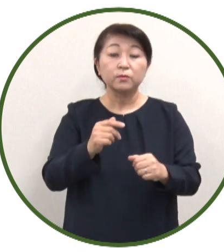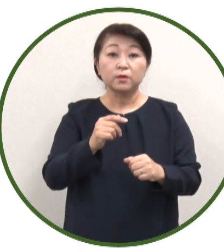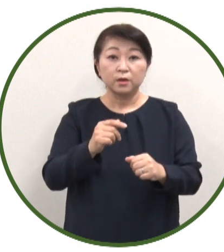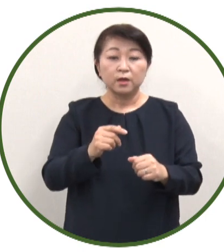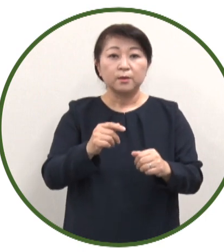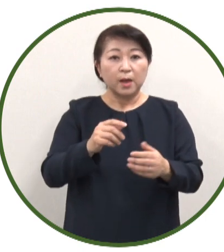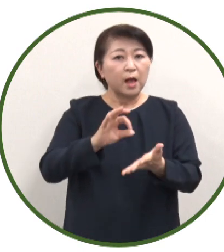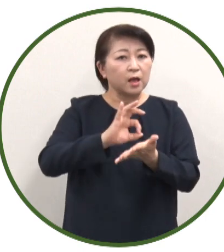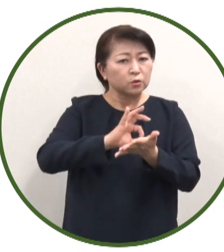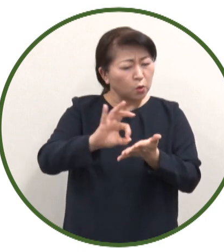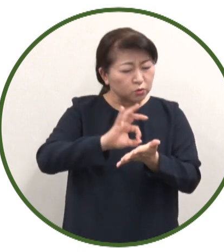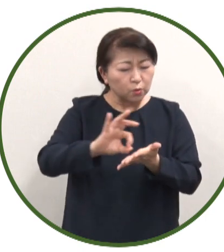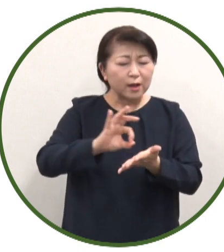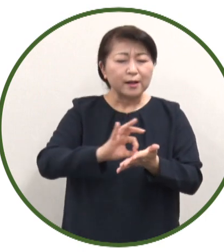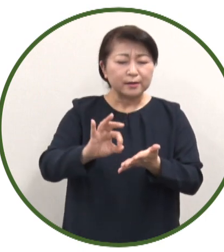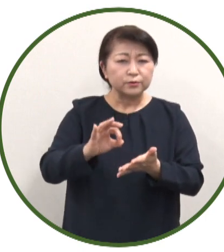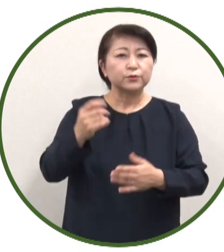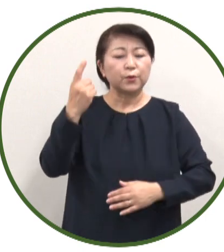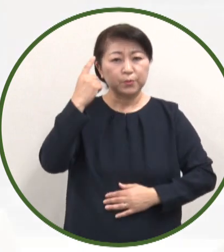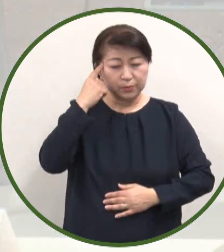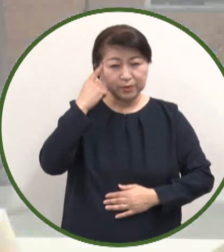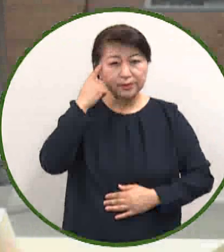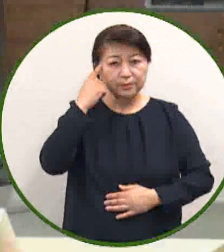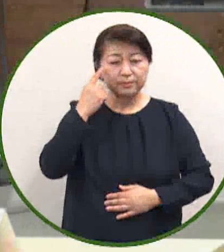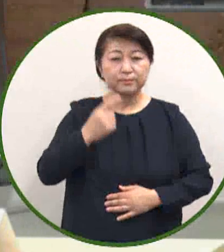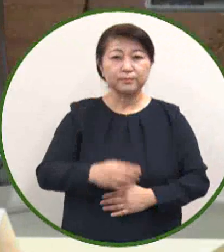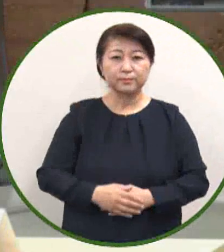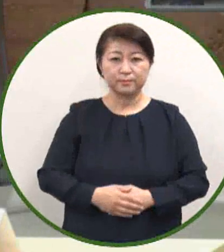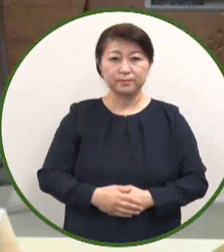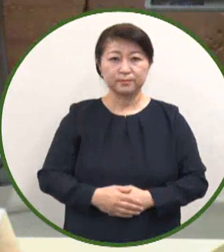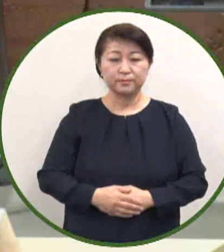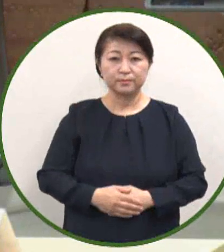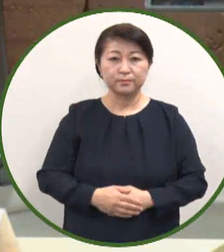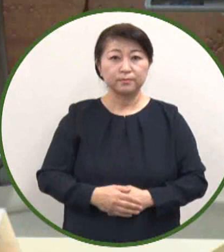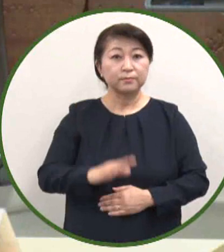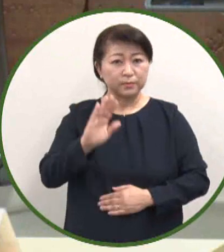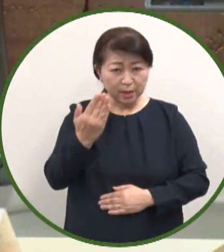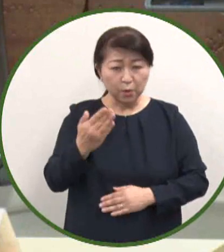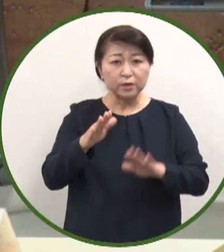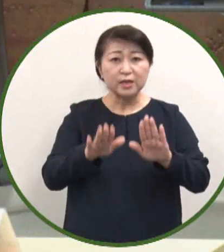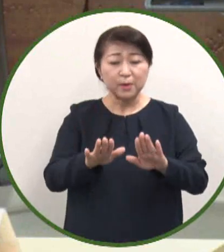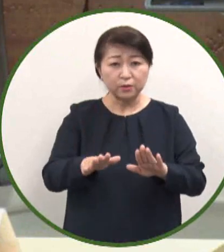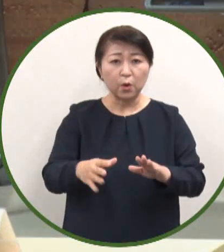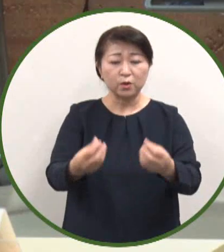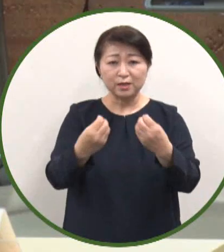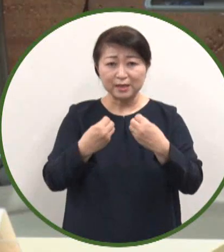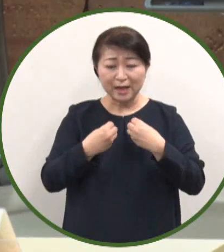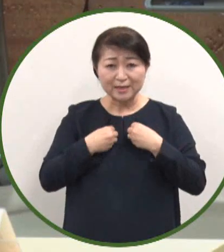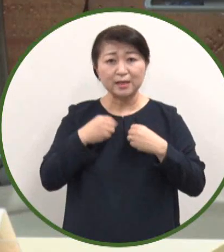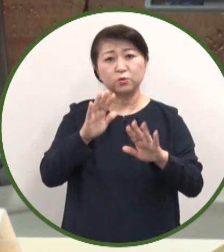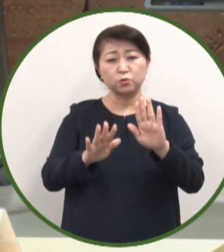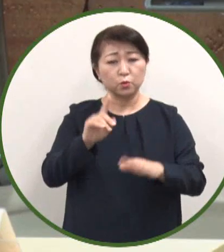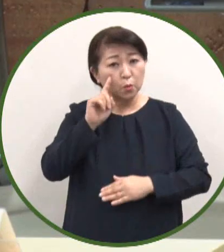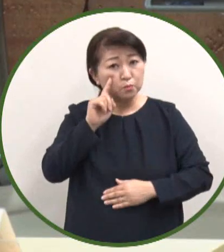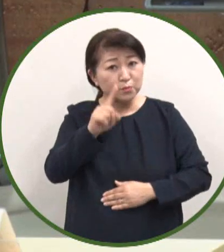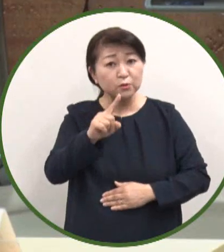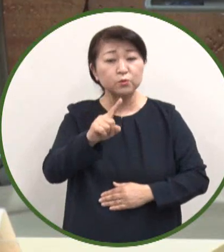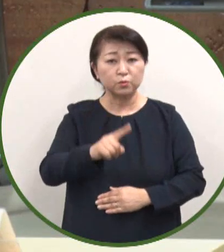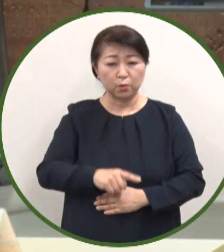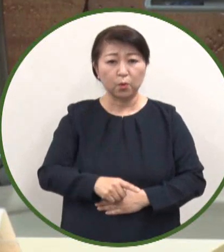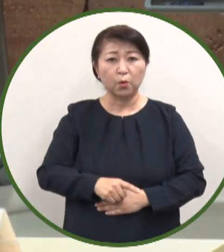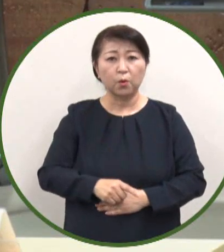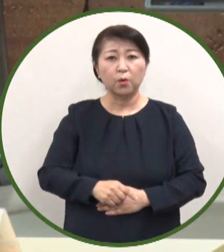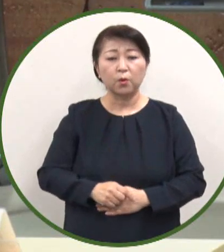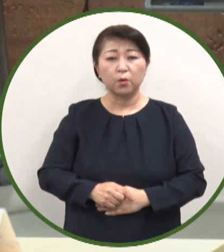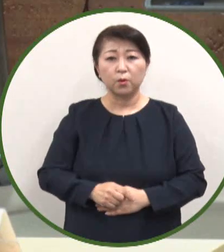コストとしてはかかるものでありますが、現在の感染状況を踏まえますとですね、こ